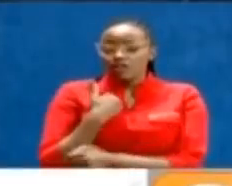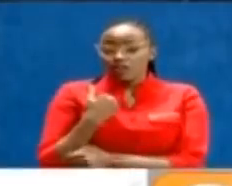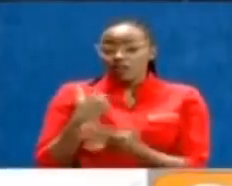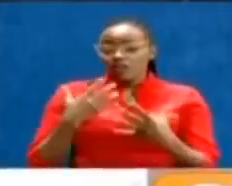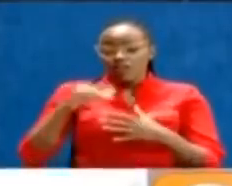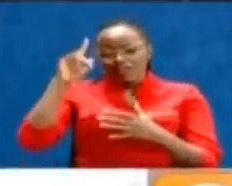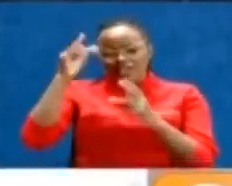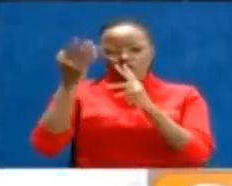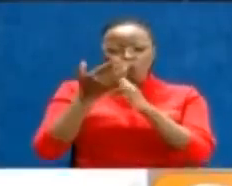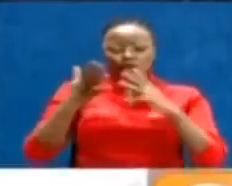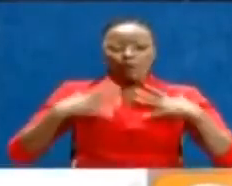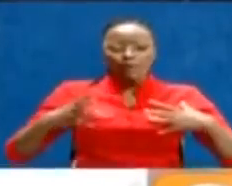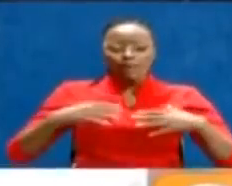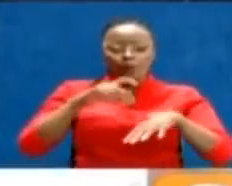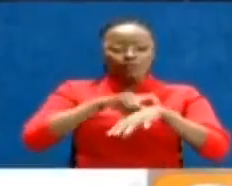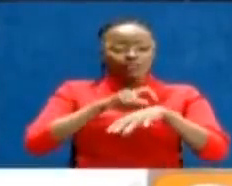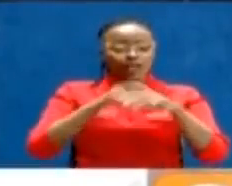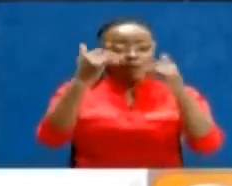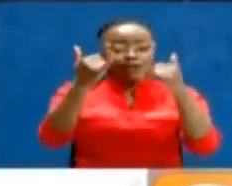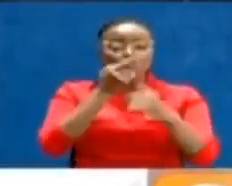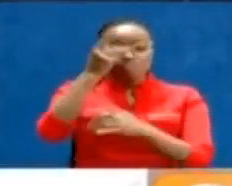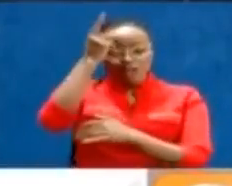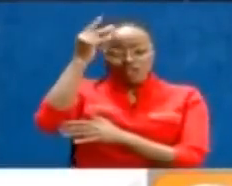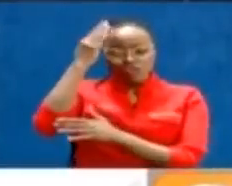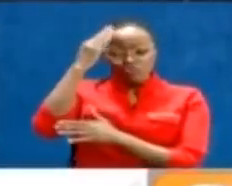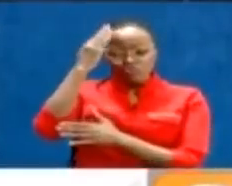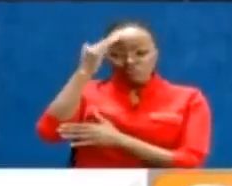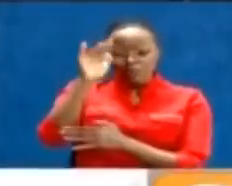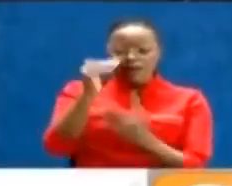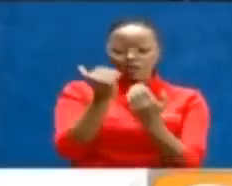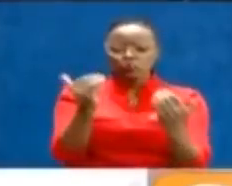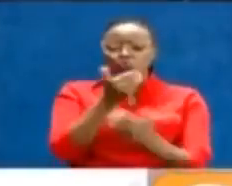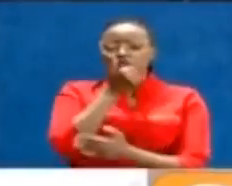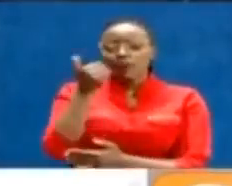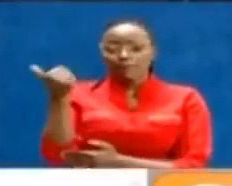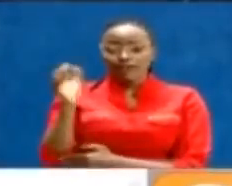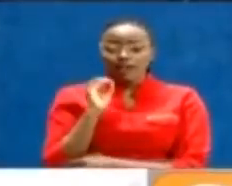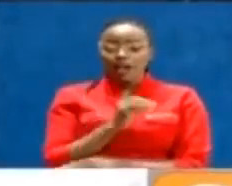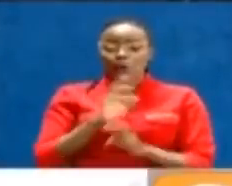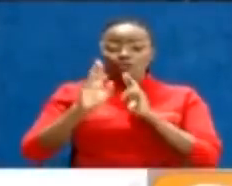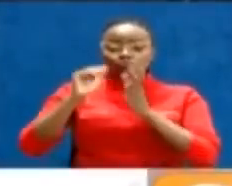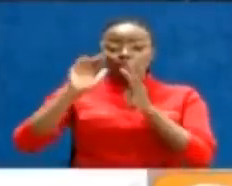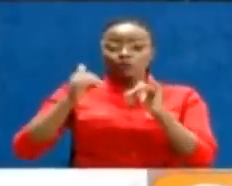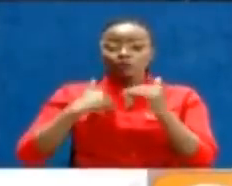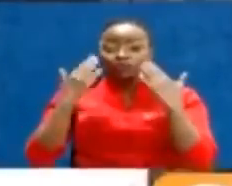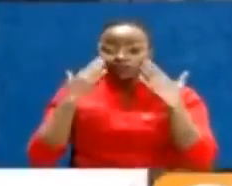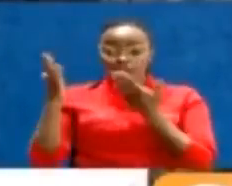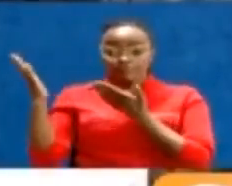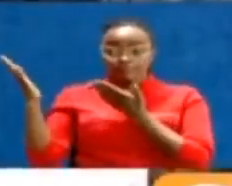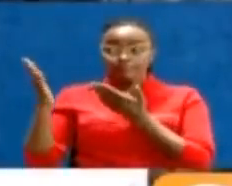wanasaikolojia wakisema ni wakati bora kwa wazazi kuwajua zaidi watoto wao. Maria Nyambura anaarifu zaidi.